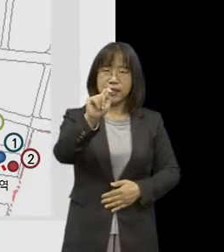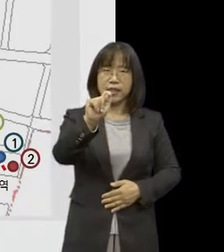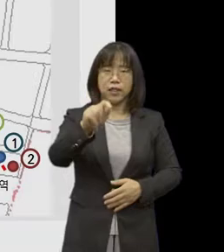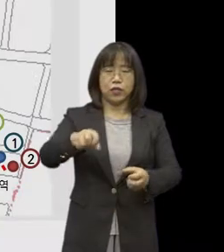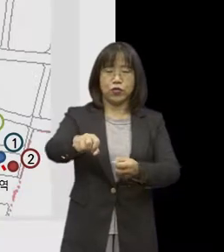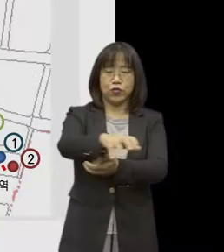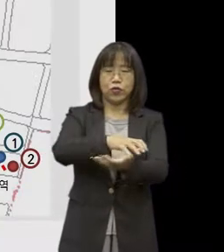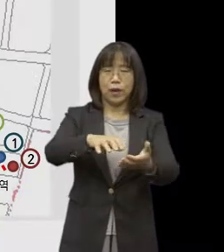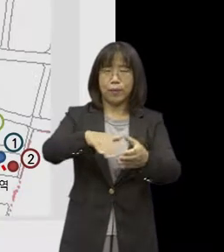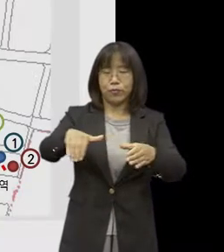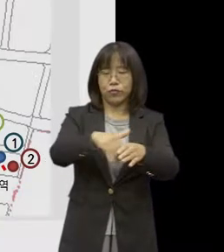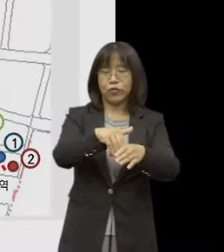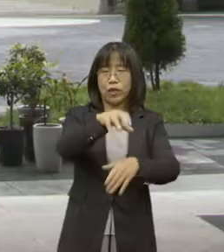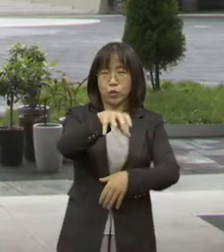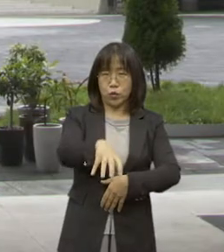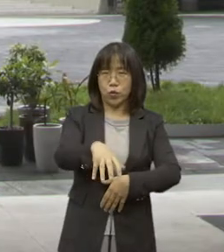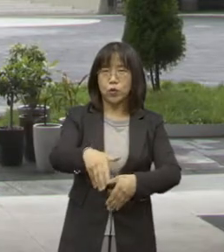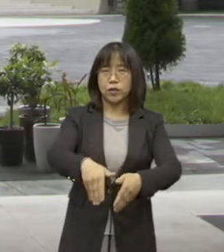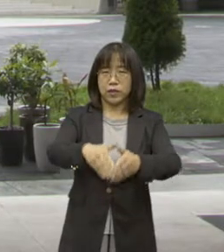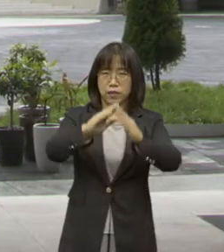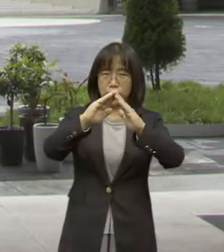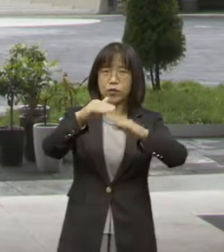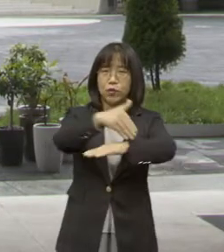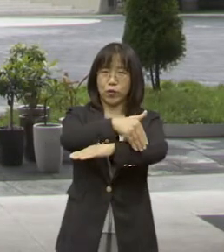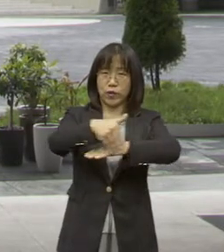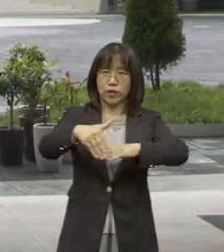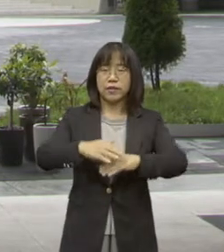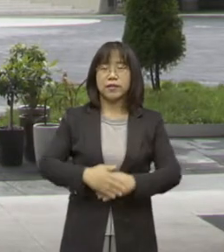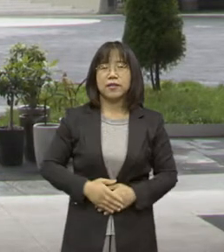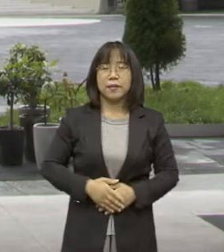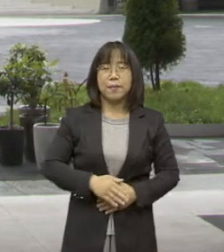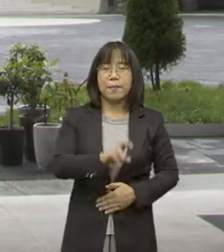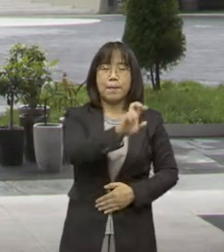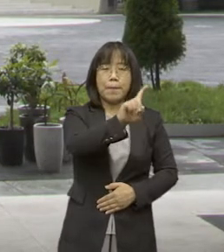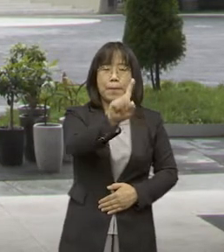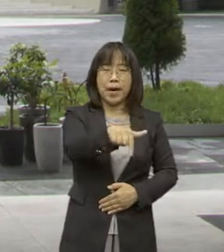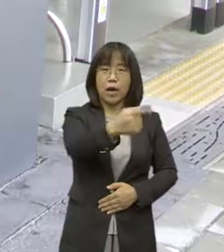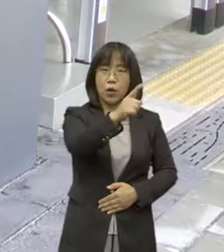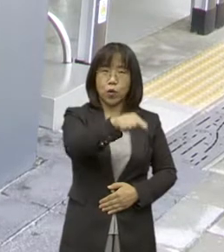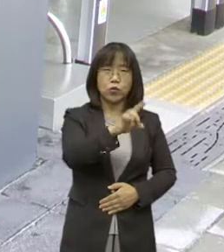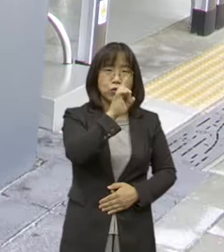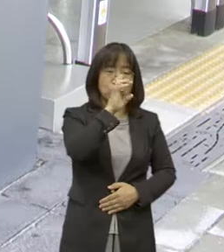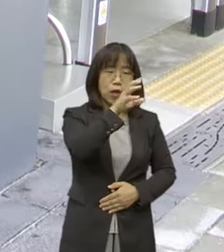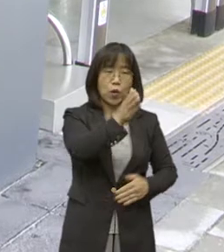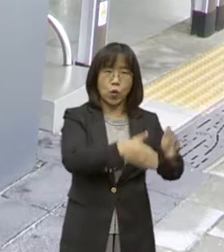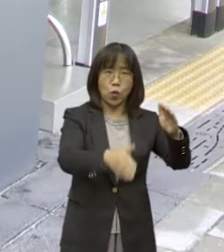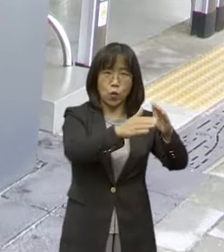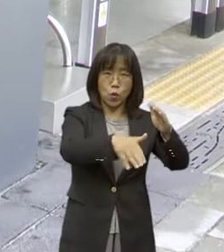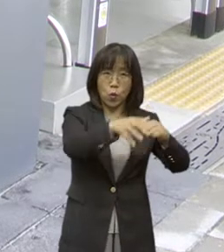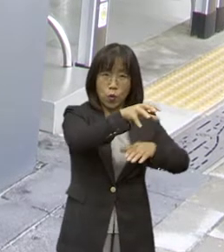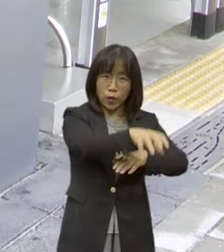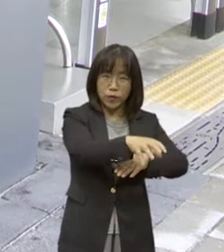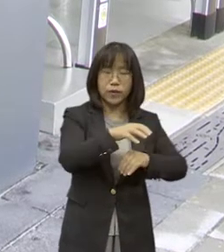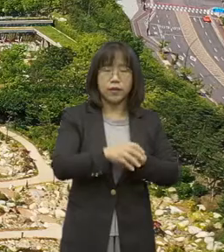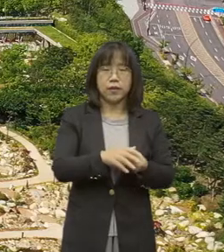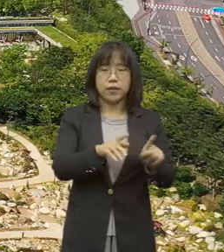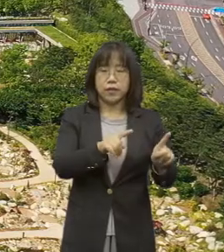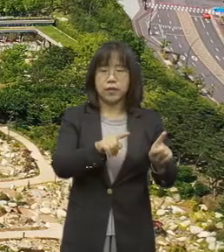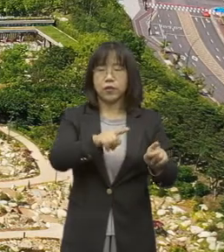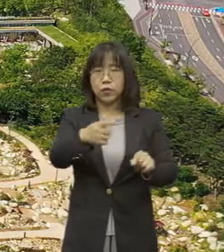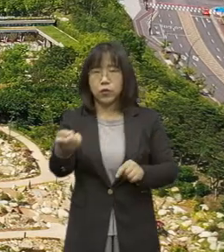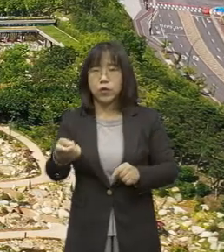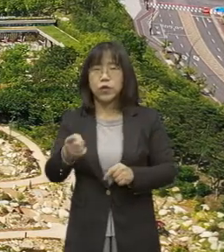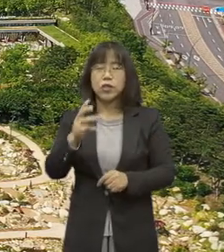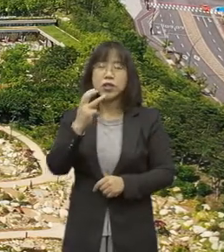IT 융합 문화존이 만들어집니다. 마곡 중앙광장과 서울식물원을 거점으로는 누구나 도심 속